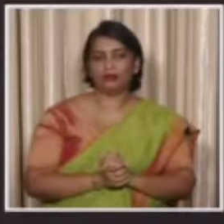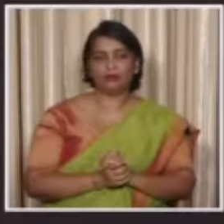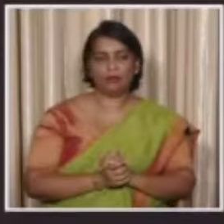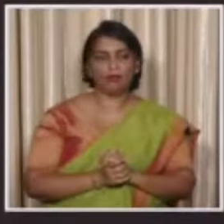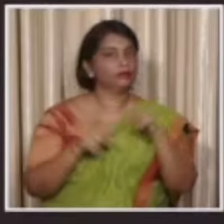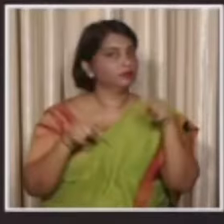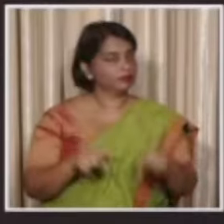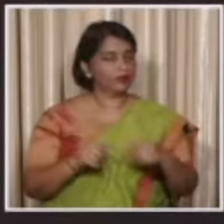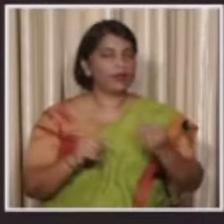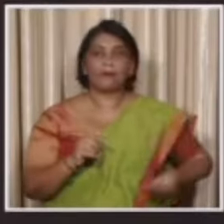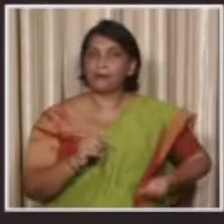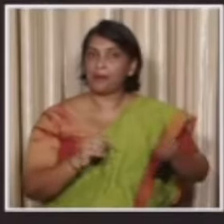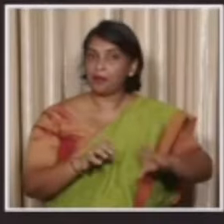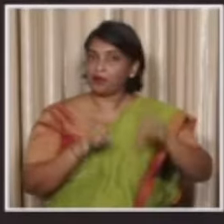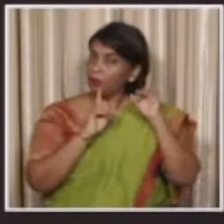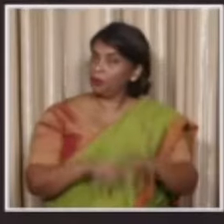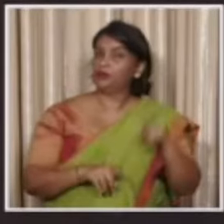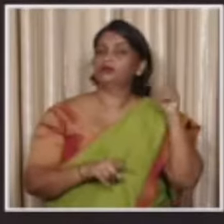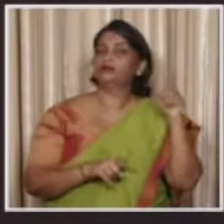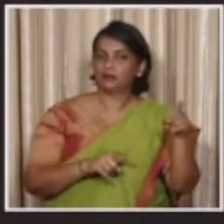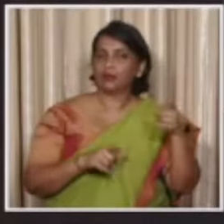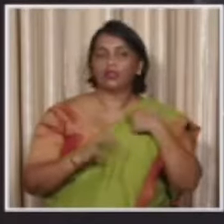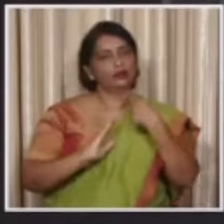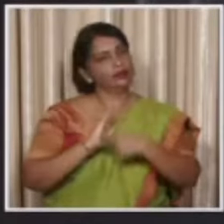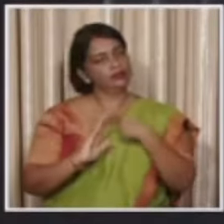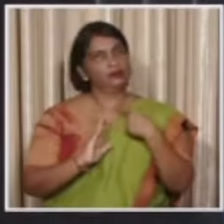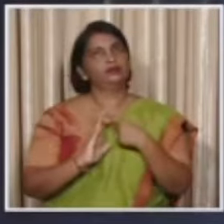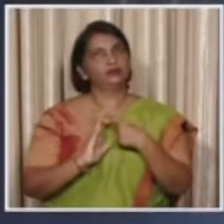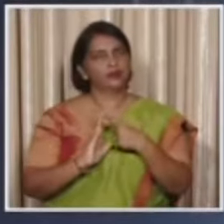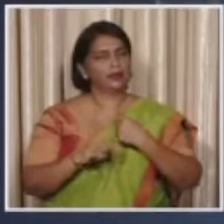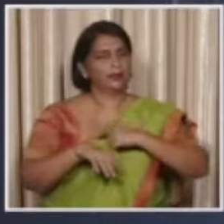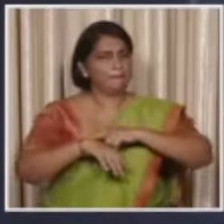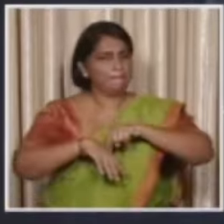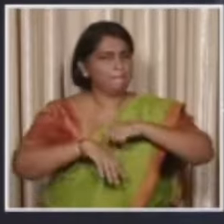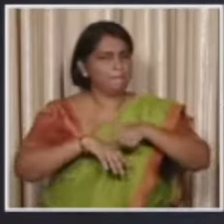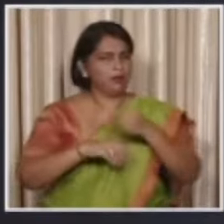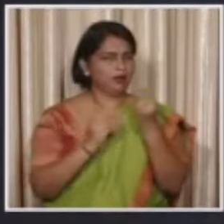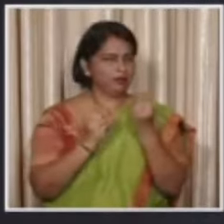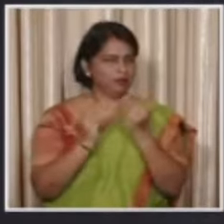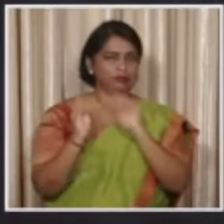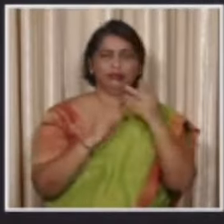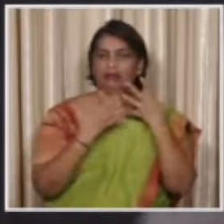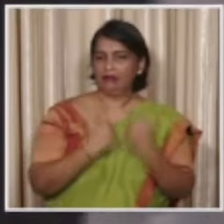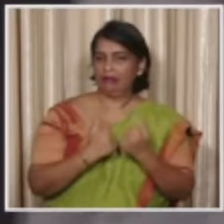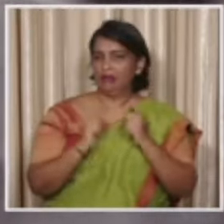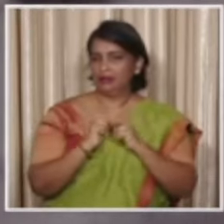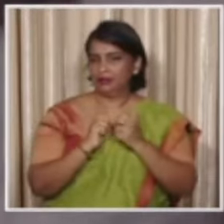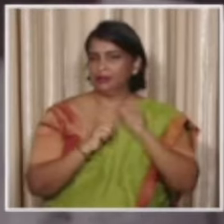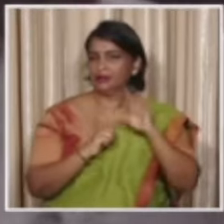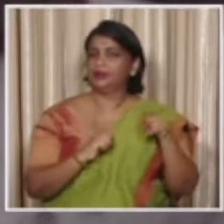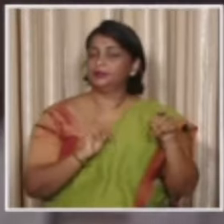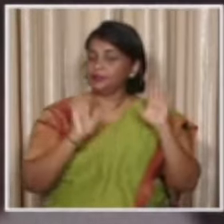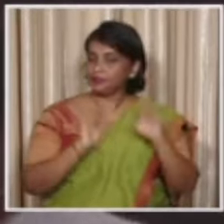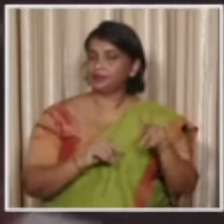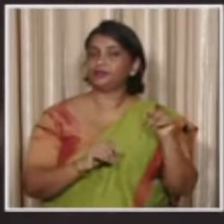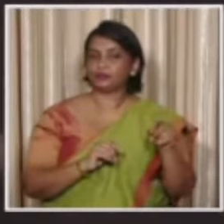අද බංගලිදේශ රත් වූ ඉරණම අපේ රටට පැය කිහිපයකින් අත්වෙන්න තිබුණ අවස්ථාව තිබුණා. හැබැයි